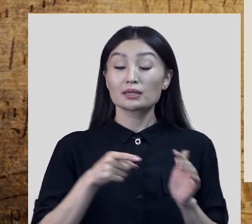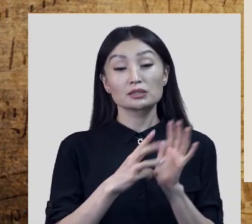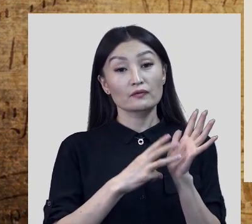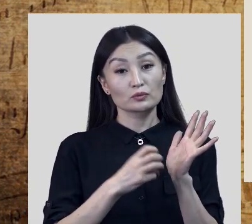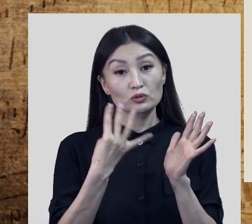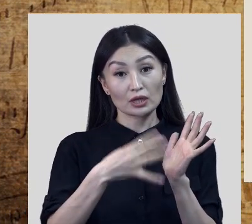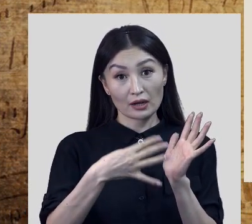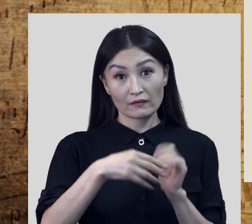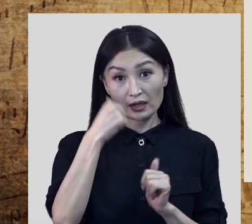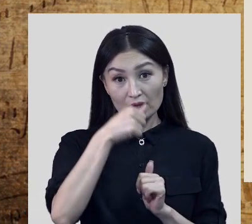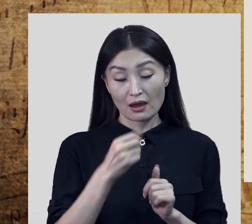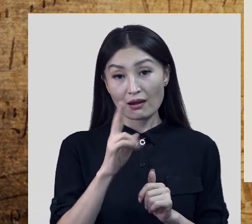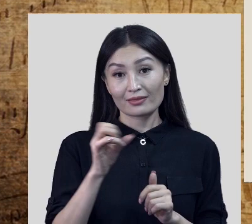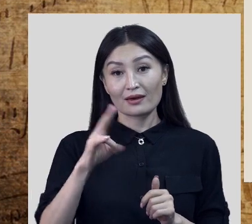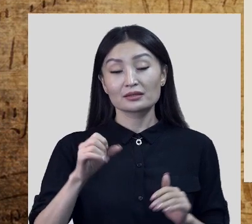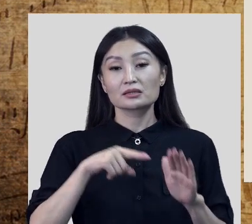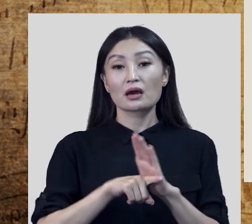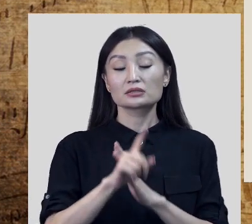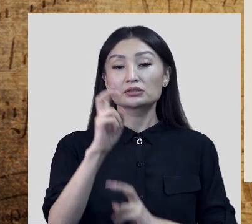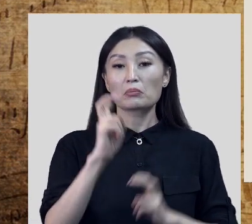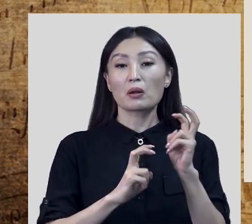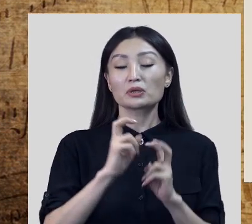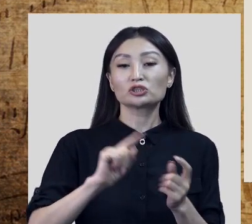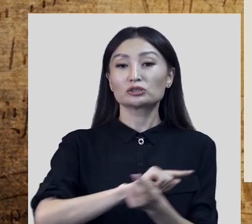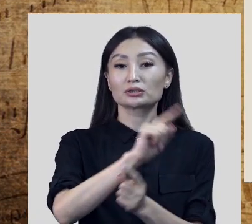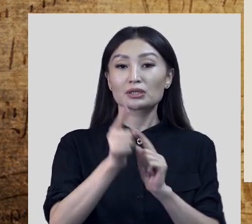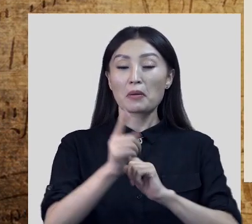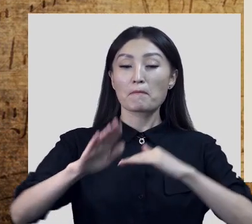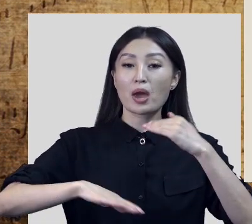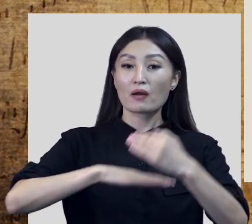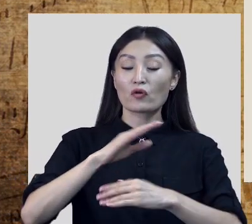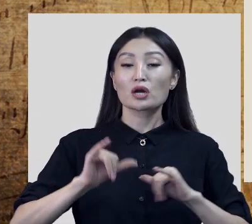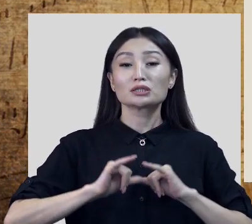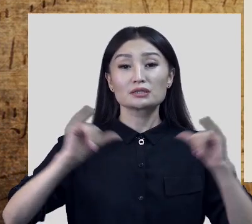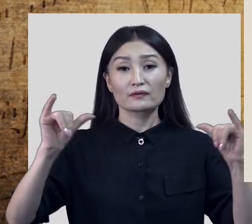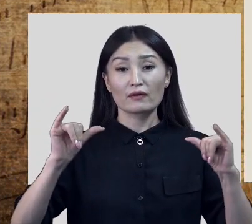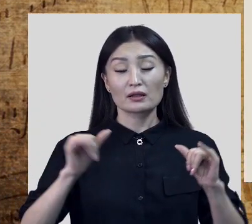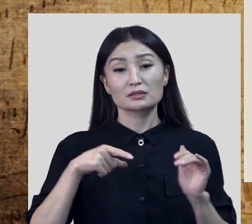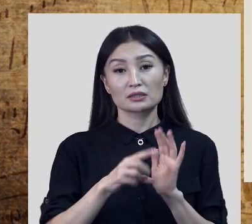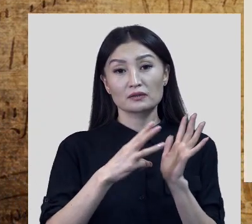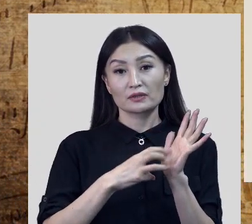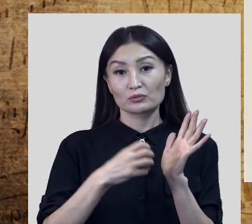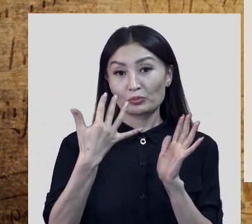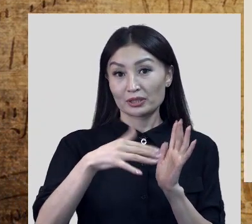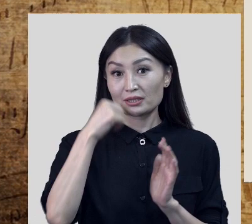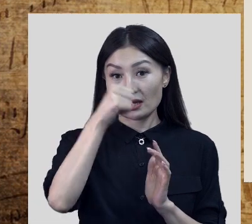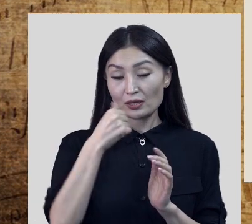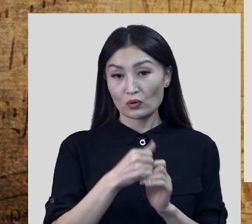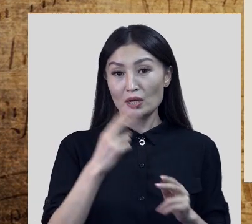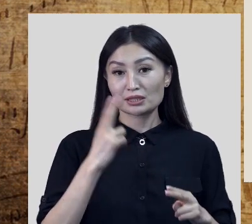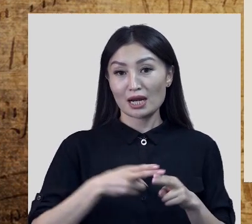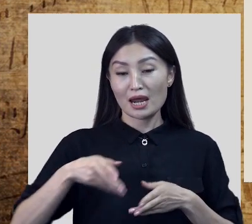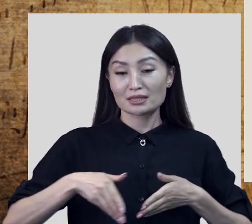1840 годах в канаде начался промышленный переворот бурно развивалась в 1850-е годы